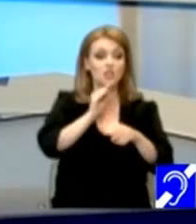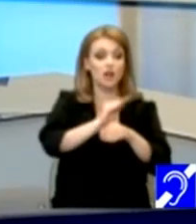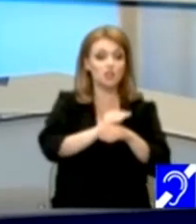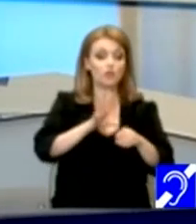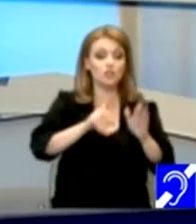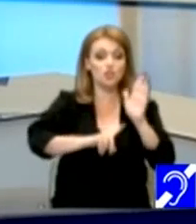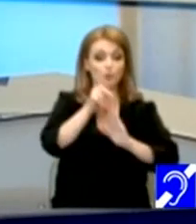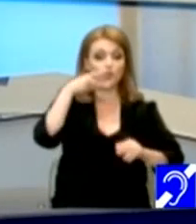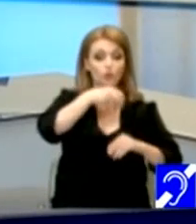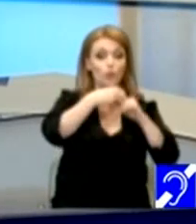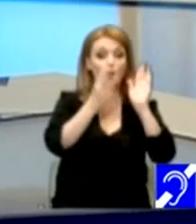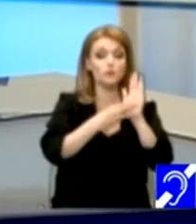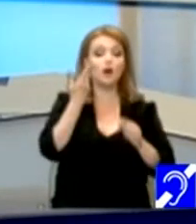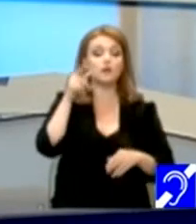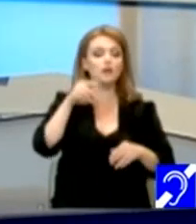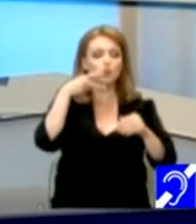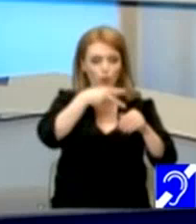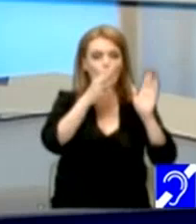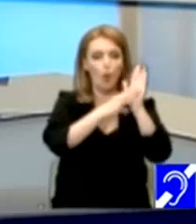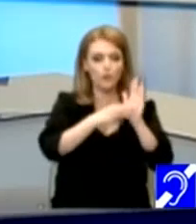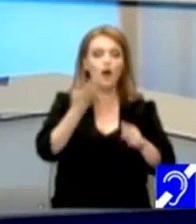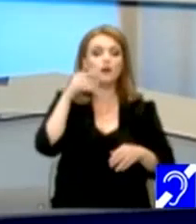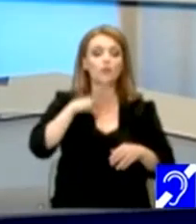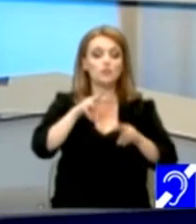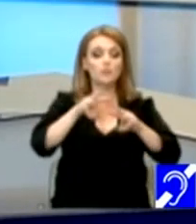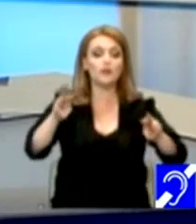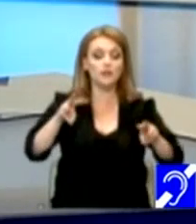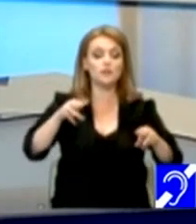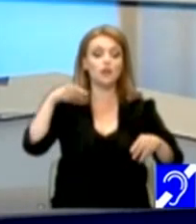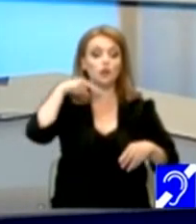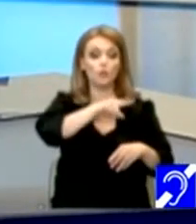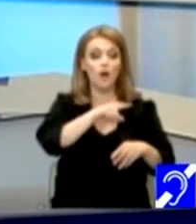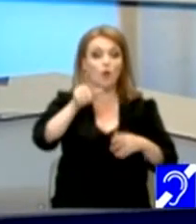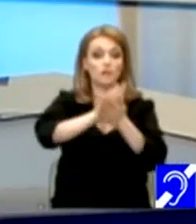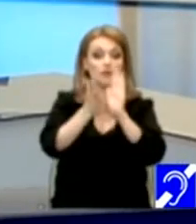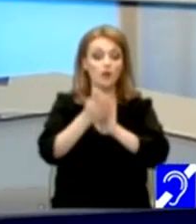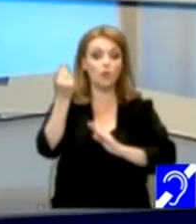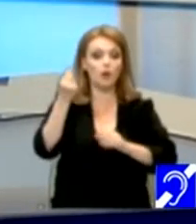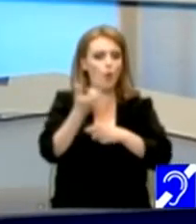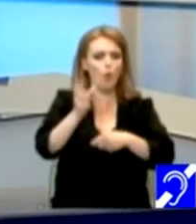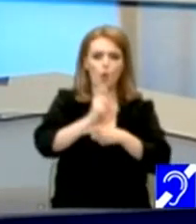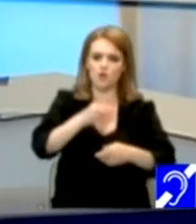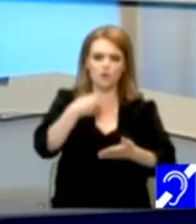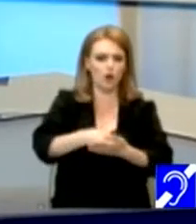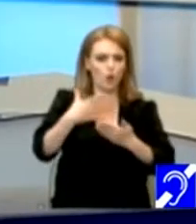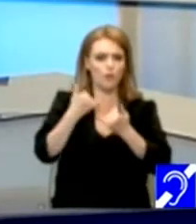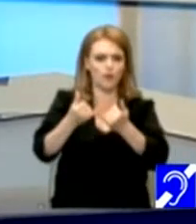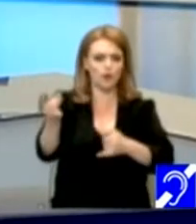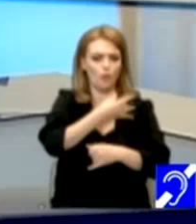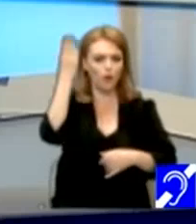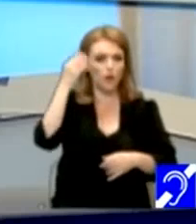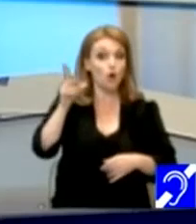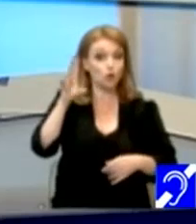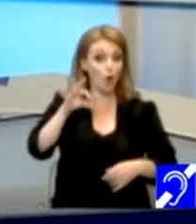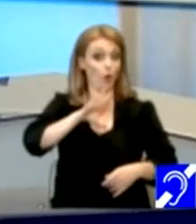atunci când Igor Dodon era ministru al economiei și ar fi negociat un preț exagerat de mare pentru Republica Moldova, dar